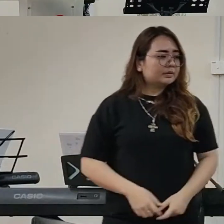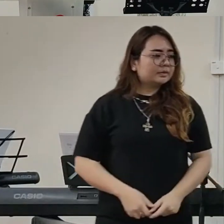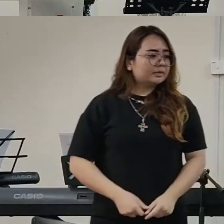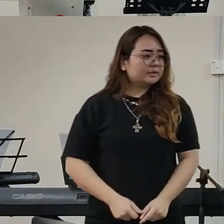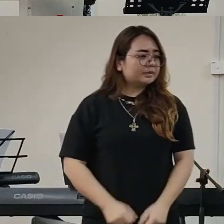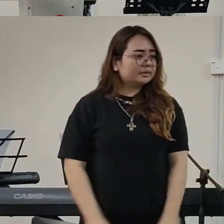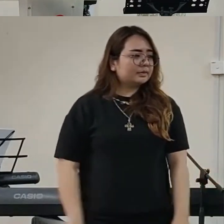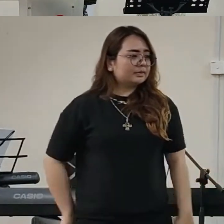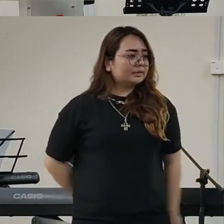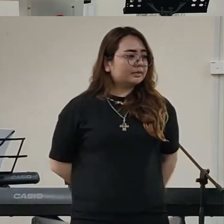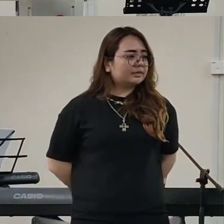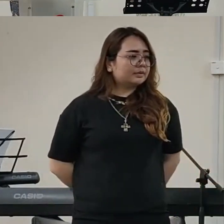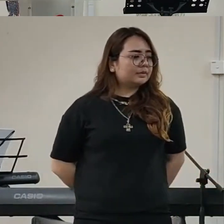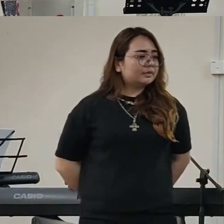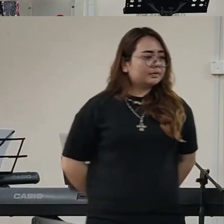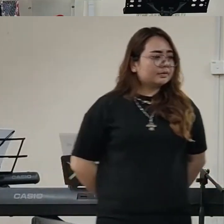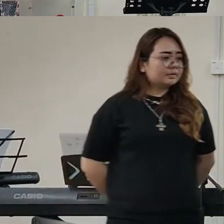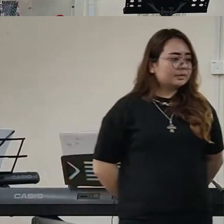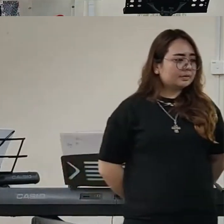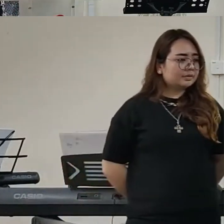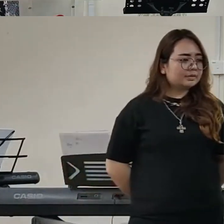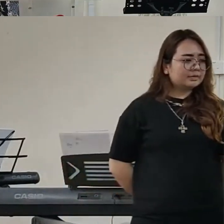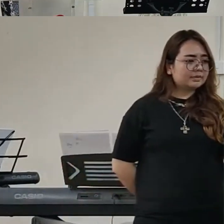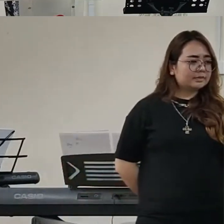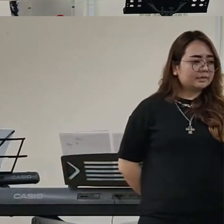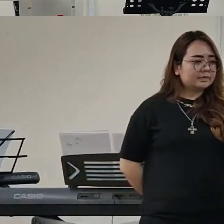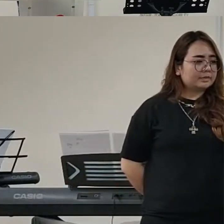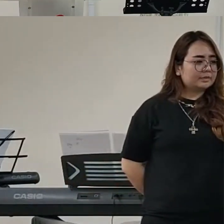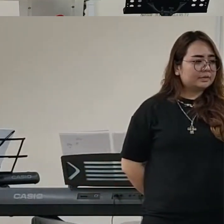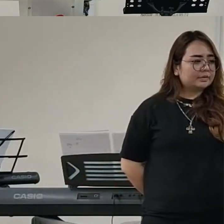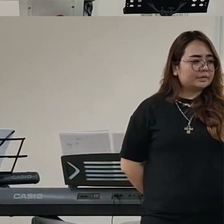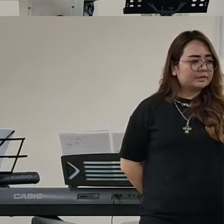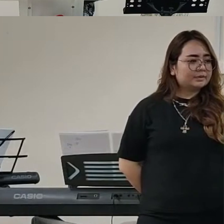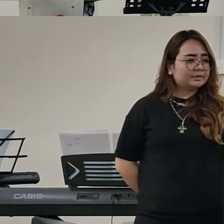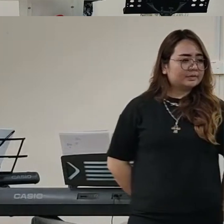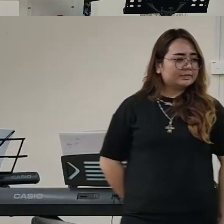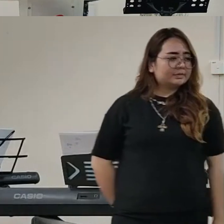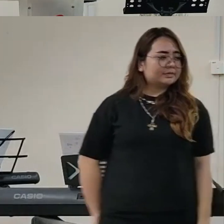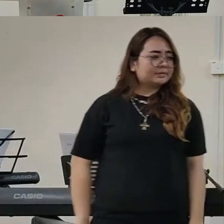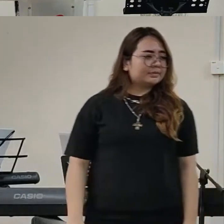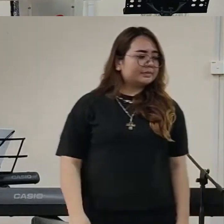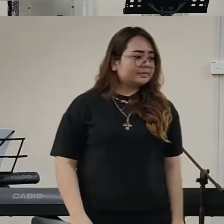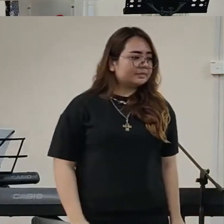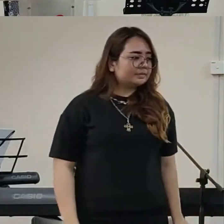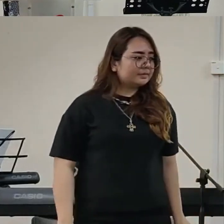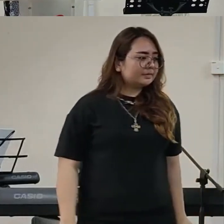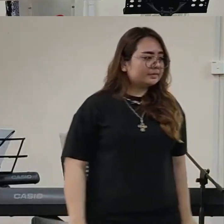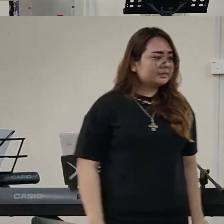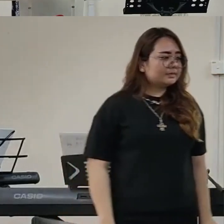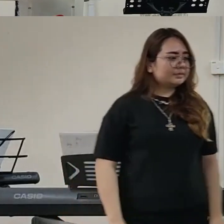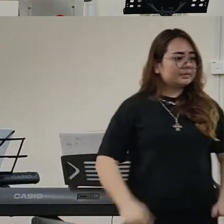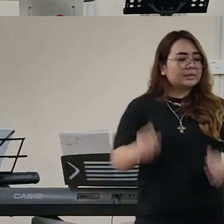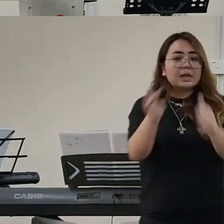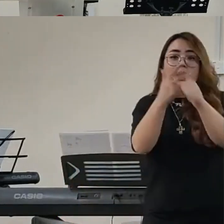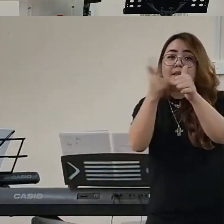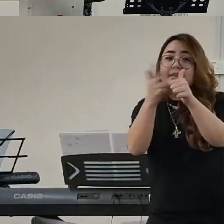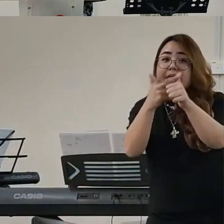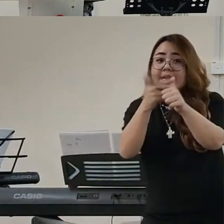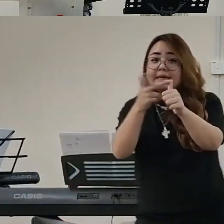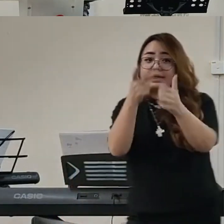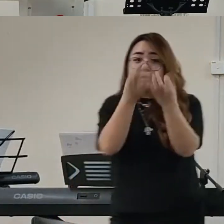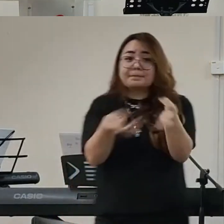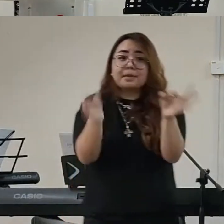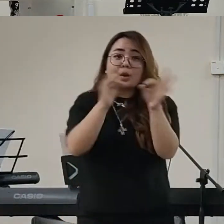哭哀号。它是耶利米先知，就是第二本书的他的哀歌。 And the third major prophet is